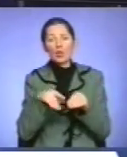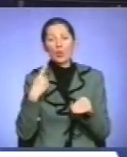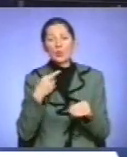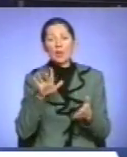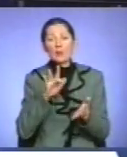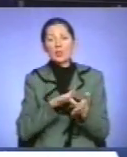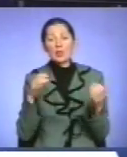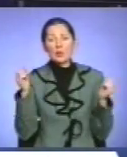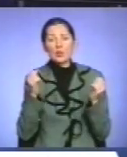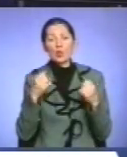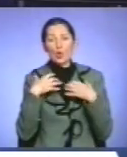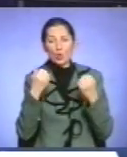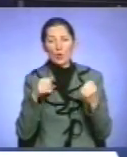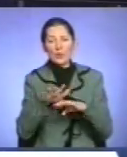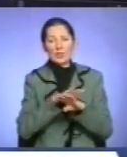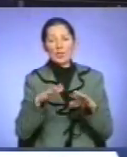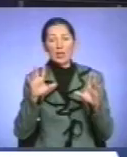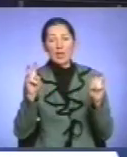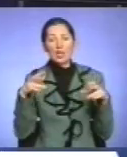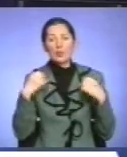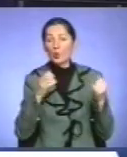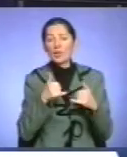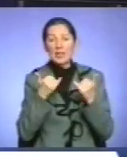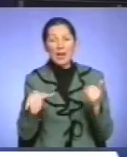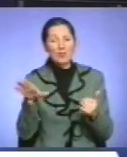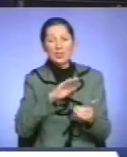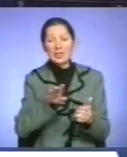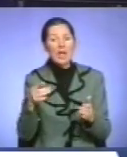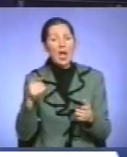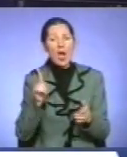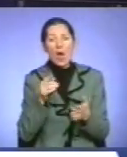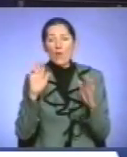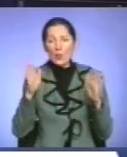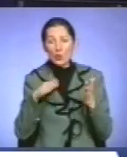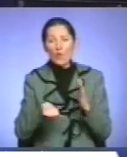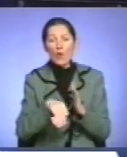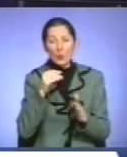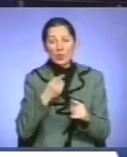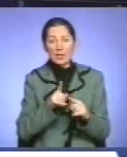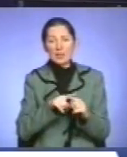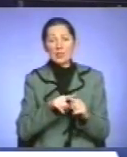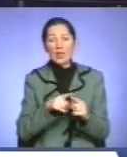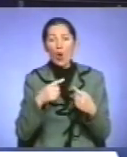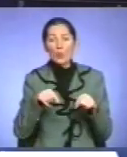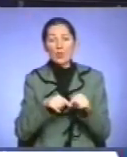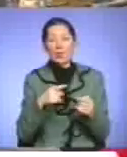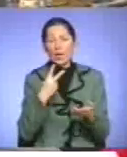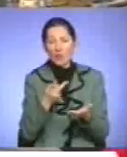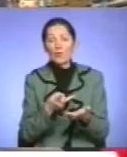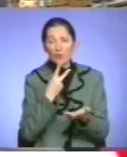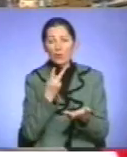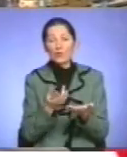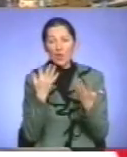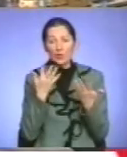здоров'я населення «Спорт для всіх» не випадково обрали цей об'єкт. Як виявилося, спортмайданчик не має господаря. Коли